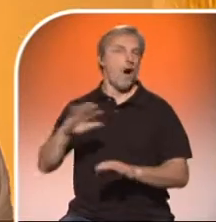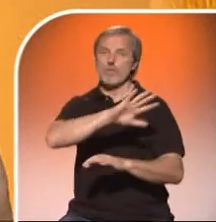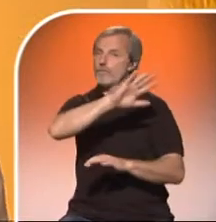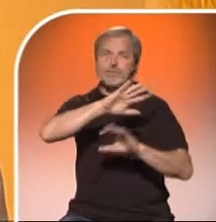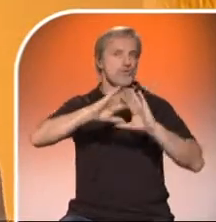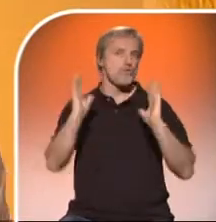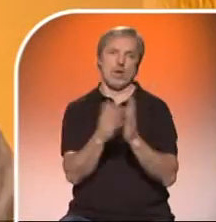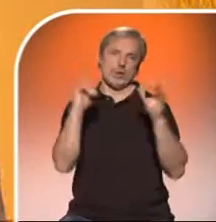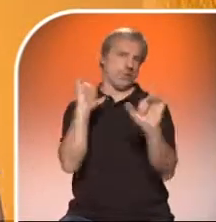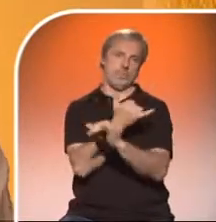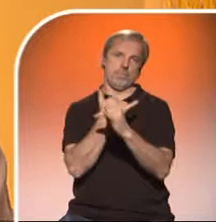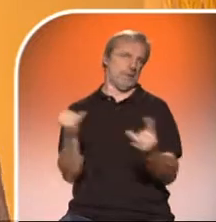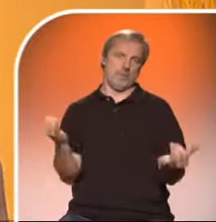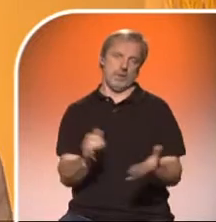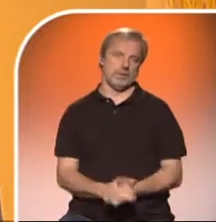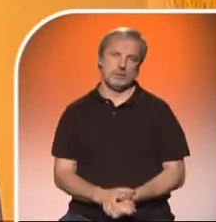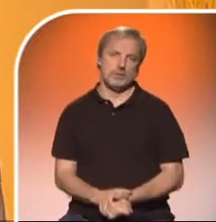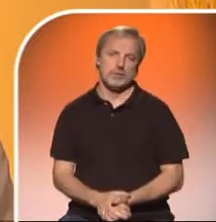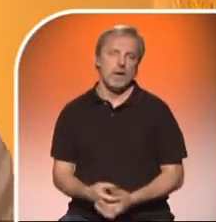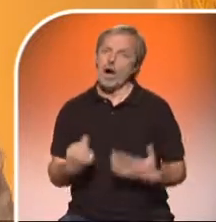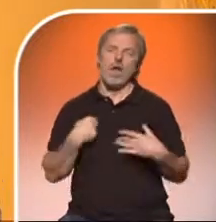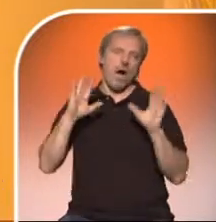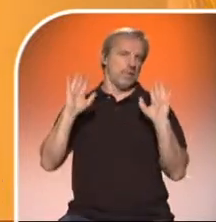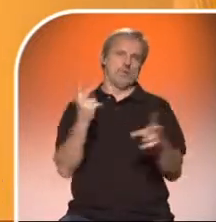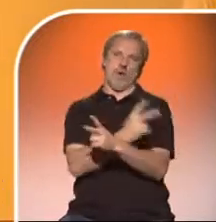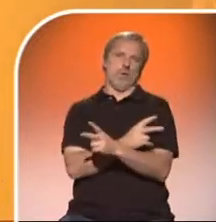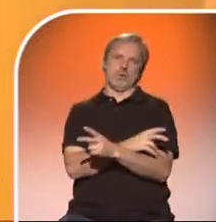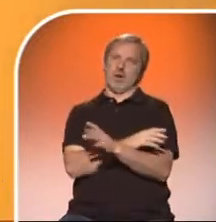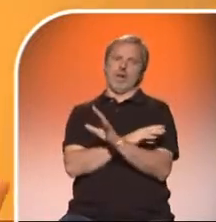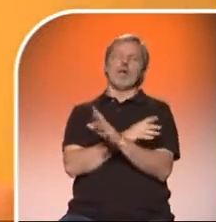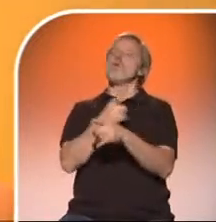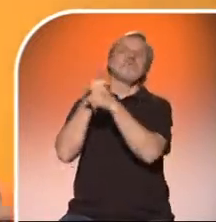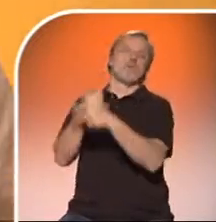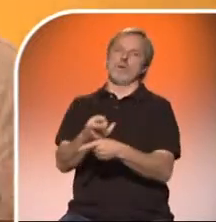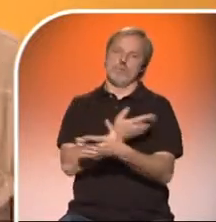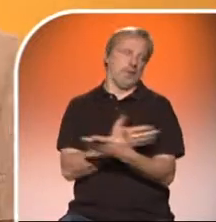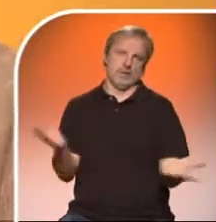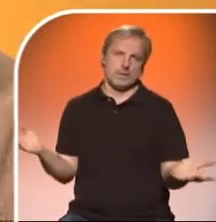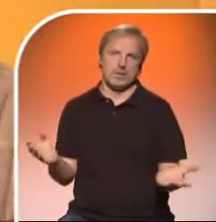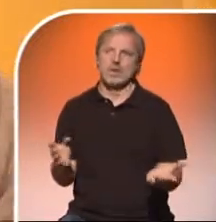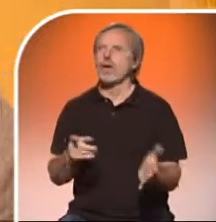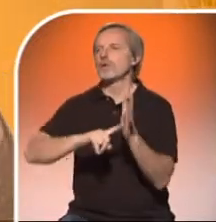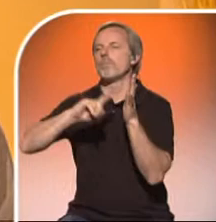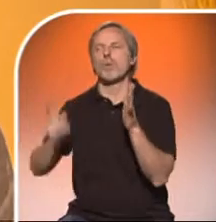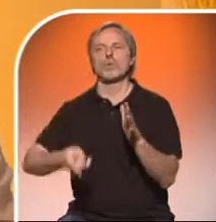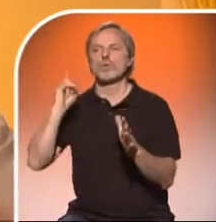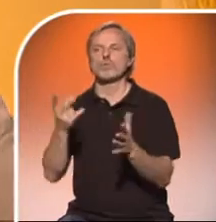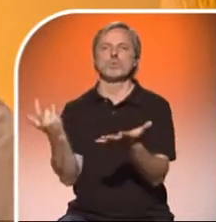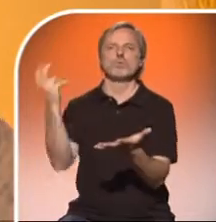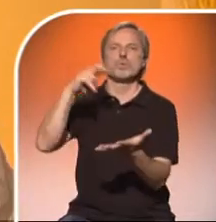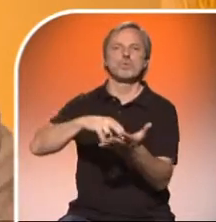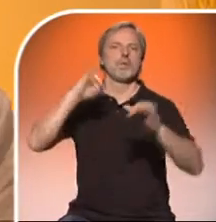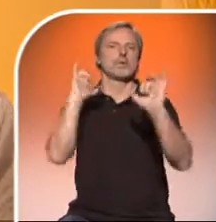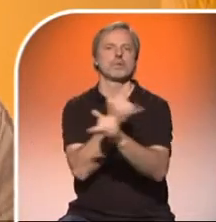ale já prostě nedávám je někam do zborečku, nebo to nějak nevedu, no. Nemyslím si, že by to bylo úplně, takže